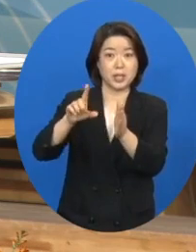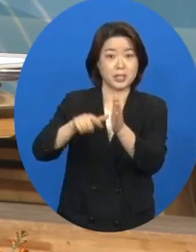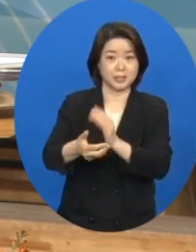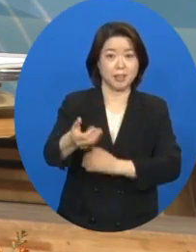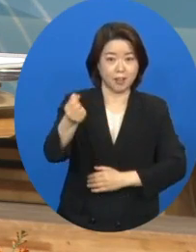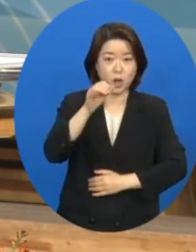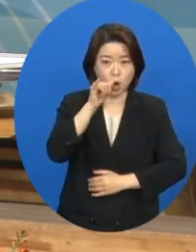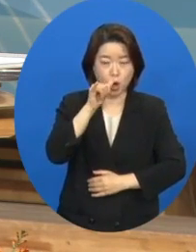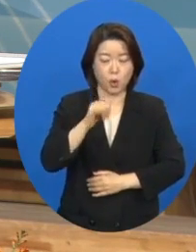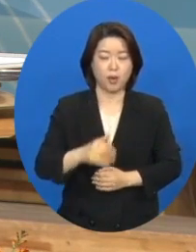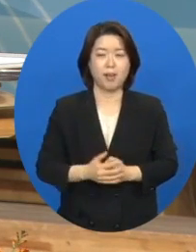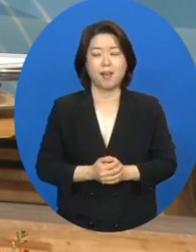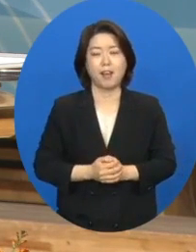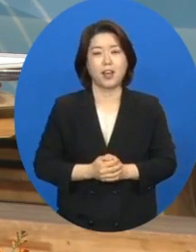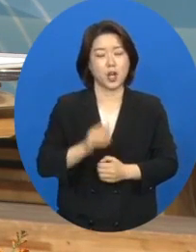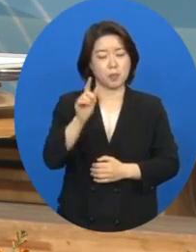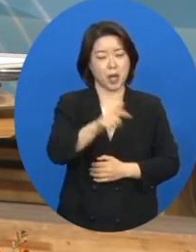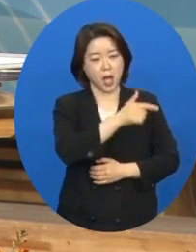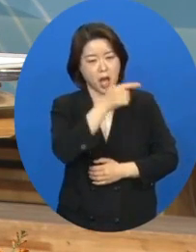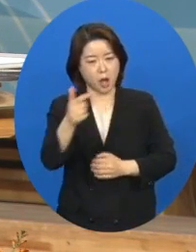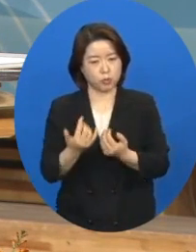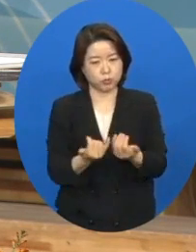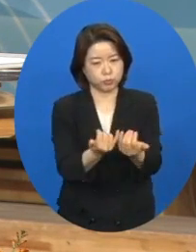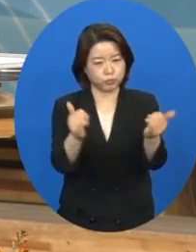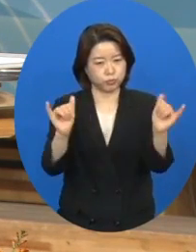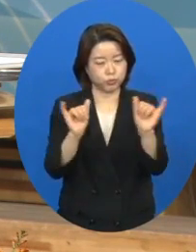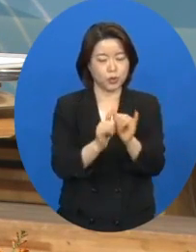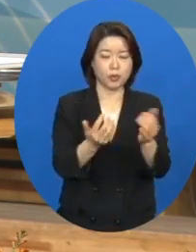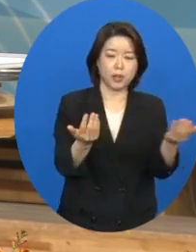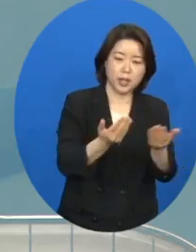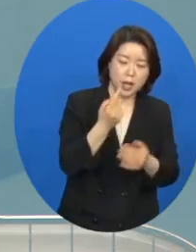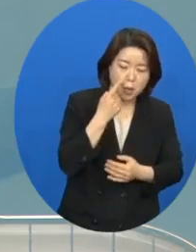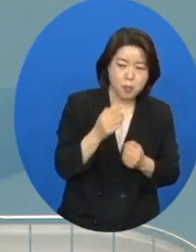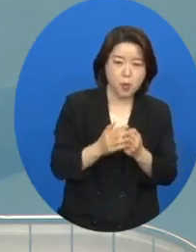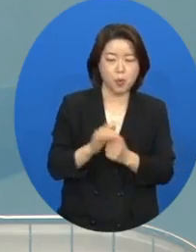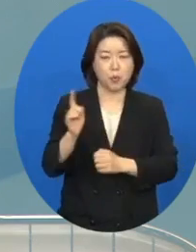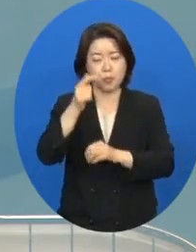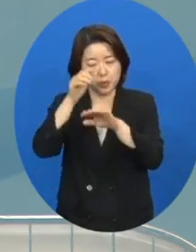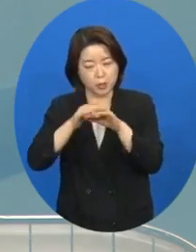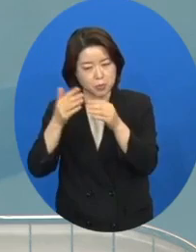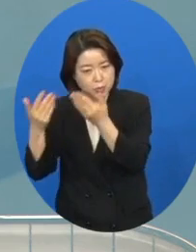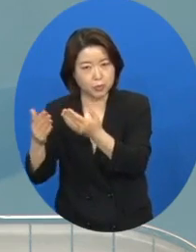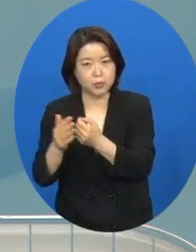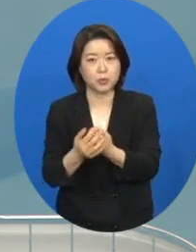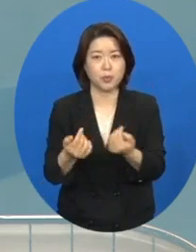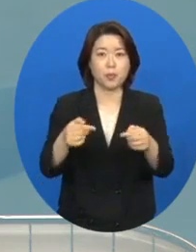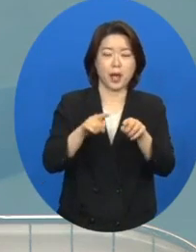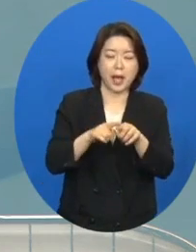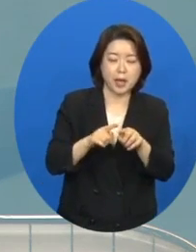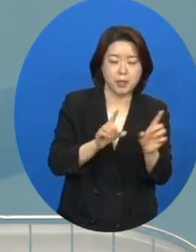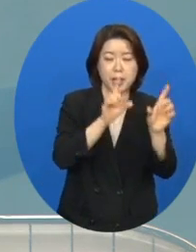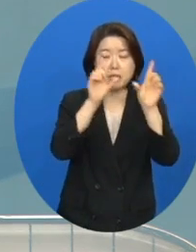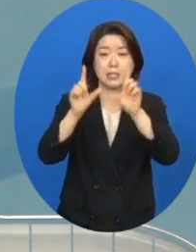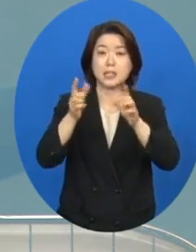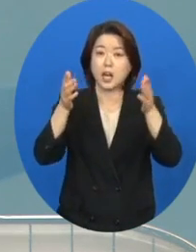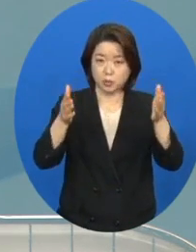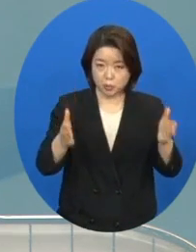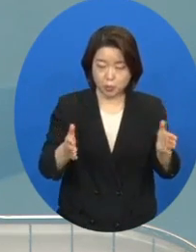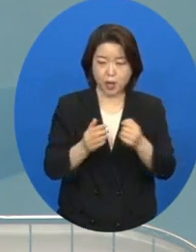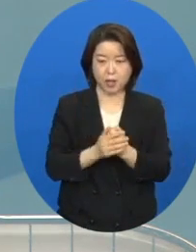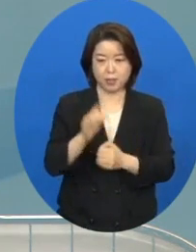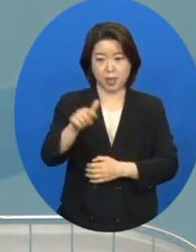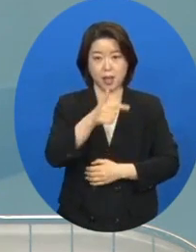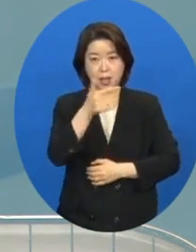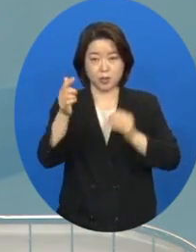그 시간에는 하루를 같이 공동체에서 일도 같이 하고 또 예배도 드리고 같이 지내면서